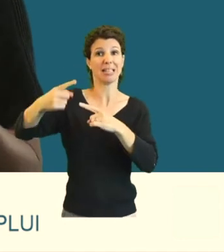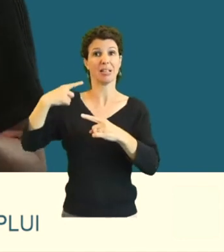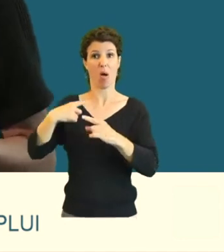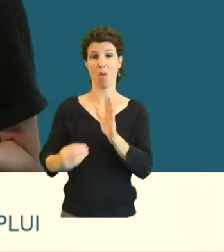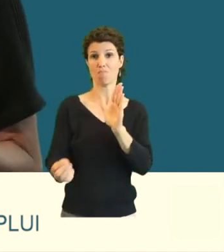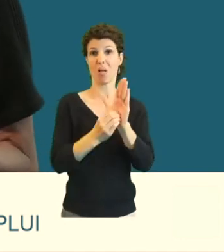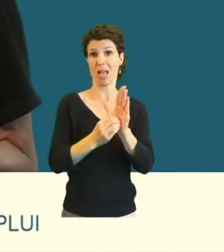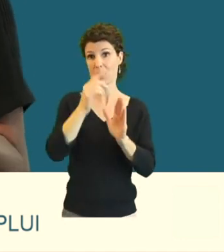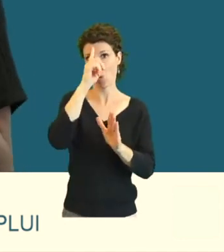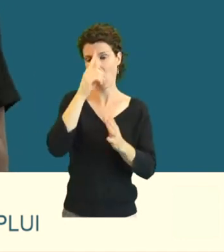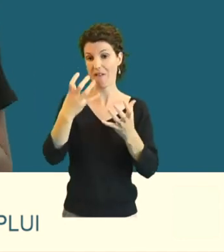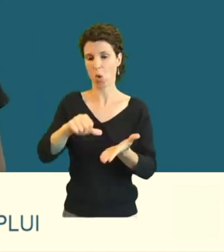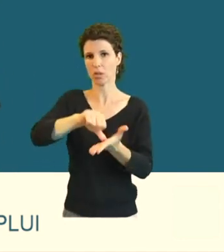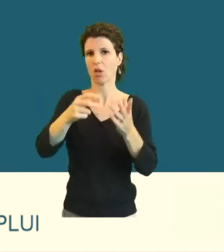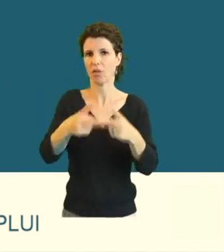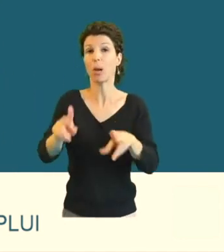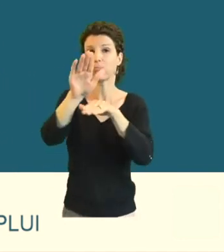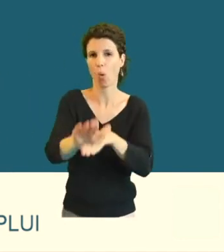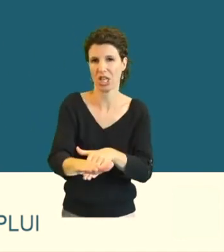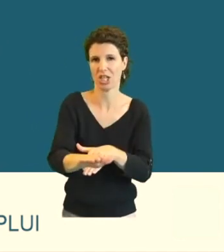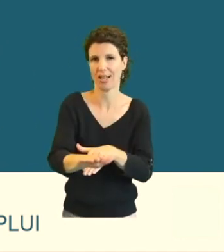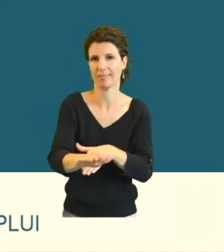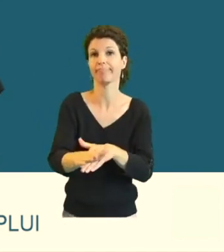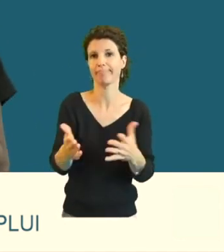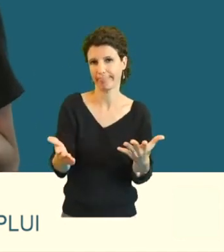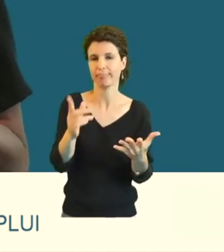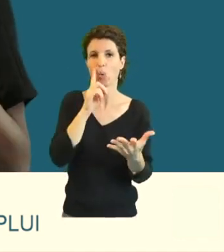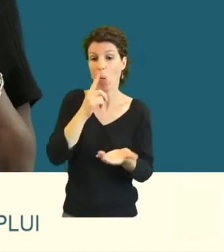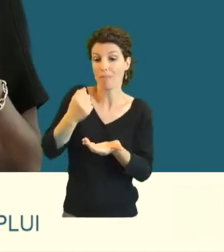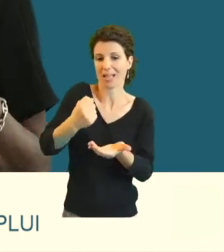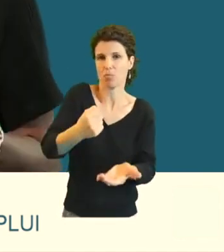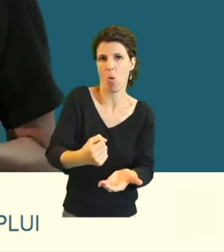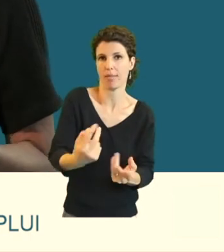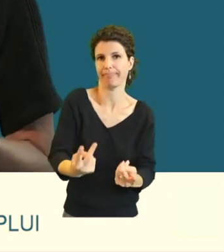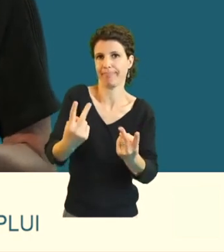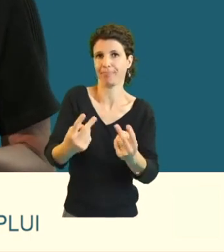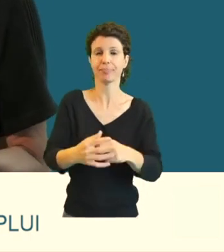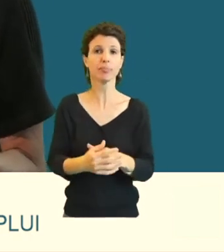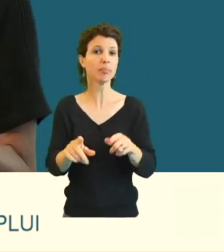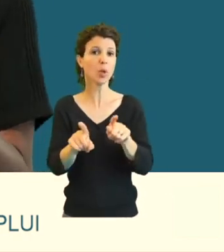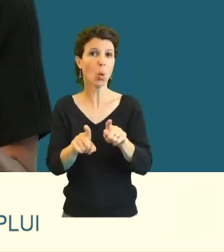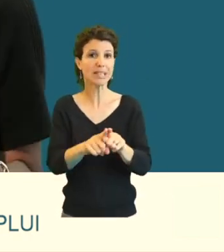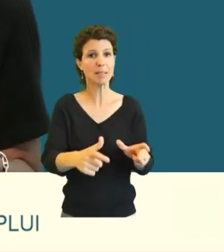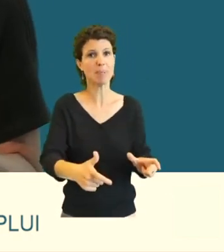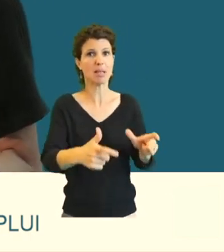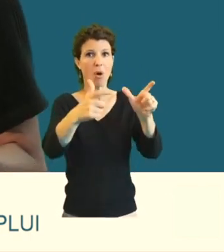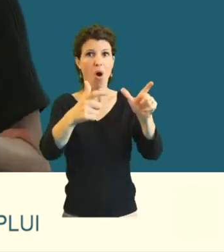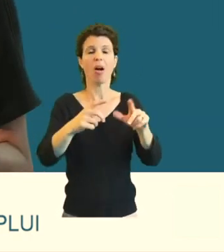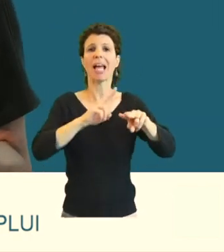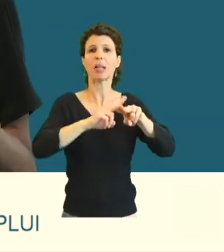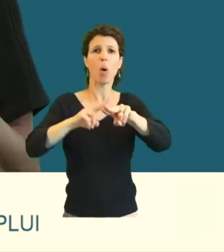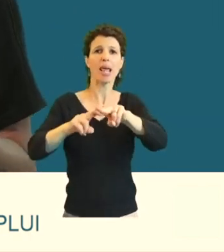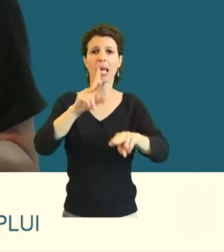patrimonial du centre-ville. Il est également exigé sur tous les bâtiments étoilés au PLUI et nous avons à